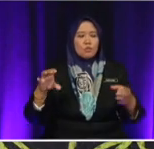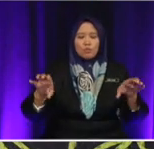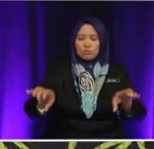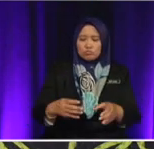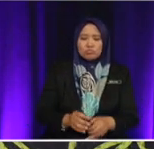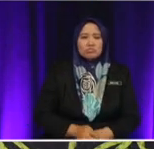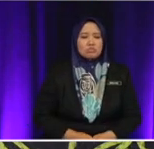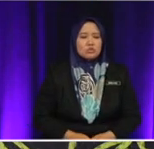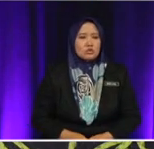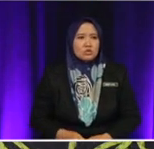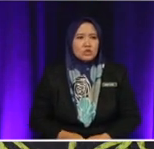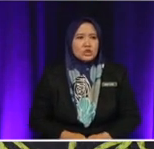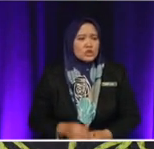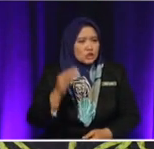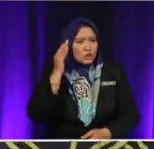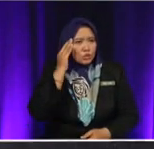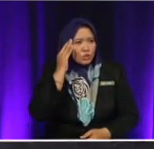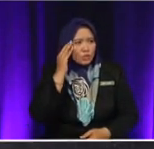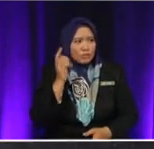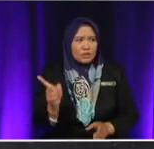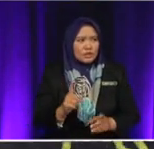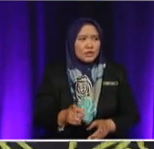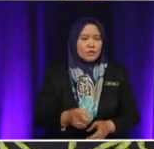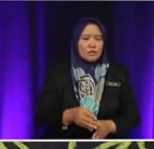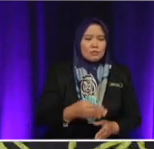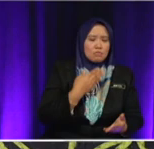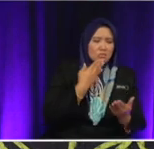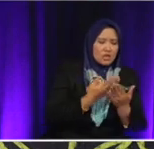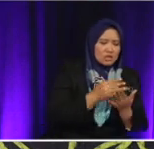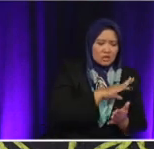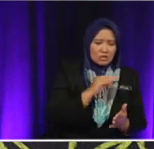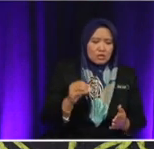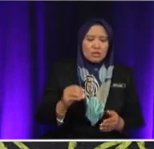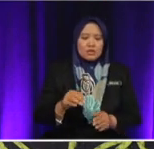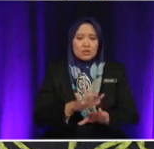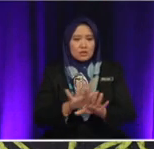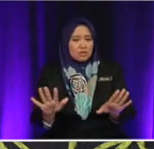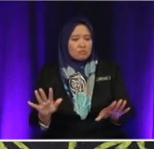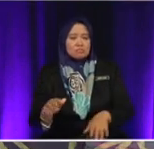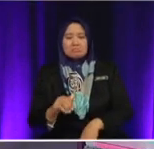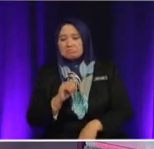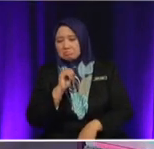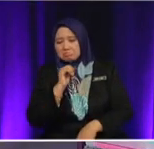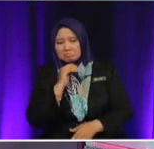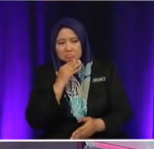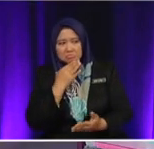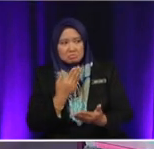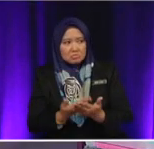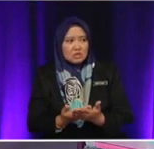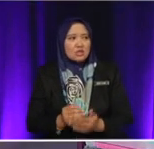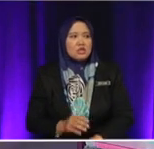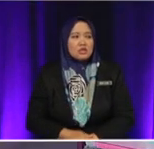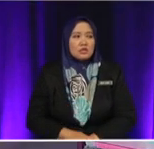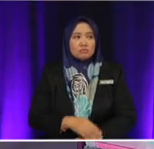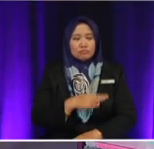hipotesis. Okey, bagus. Okey, jadi inilah kemahiran berfikir yang sebagai usahawanlah untuk menguasai